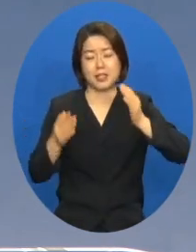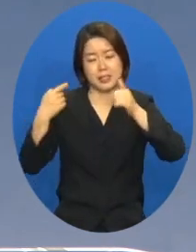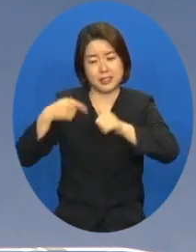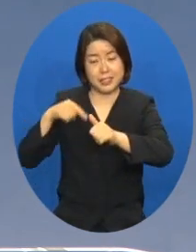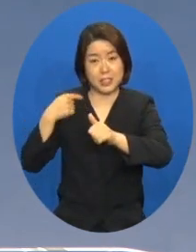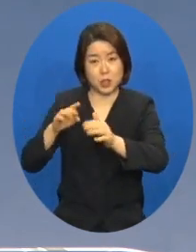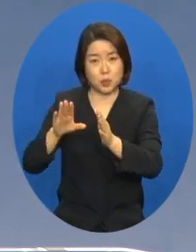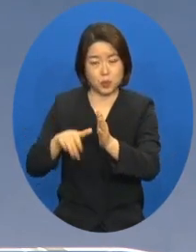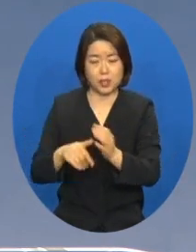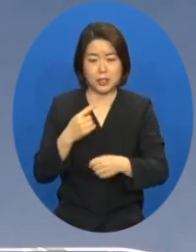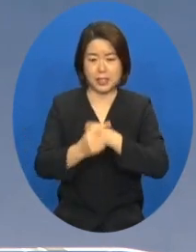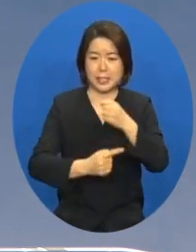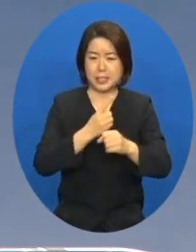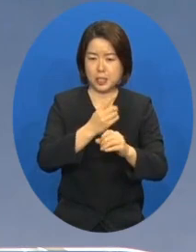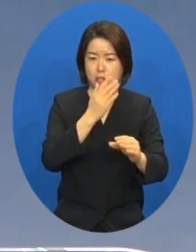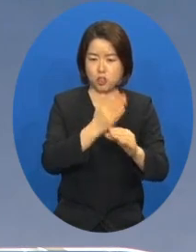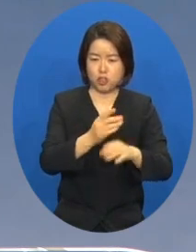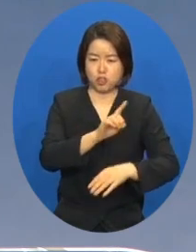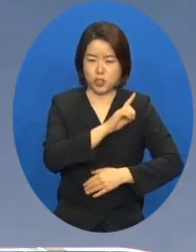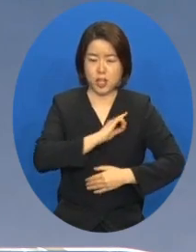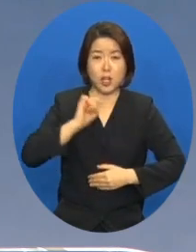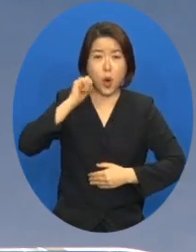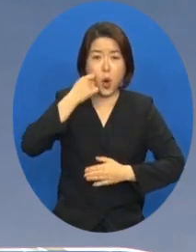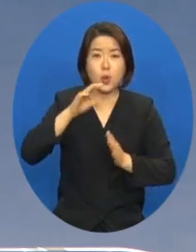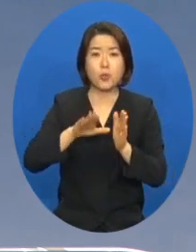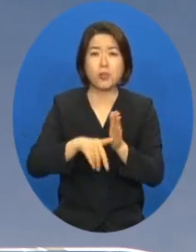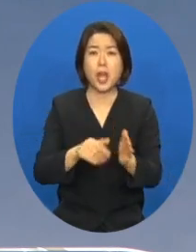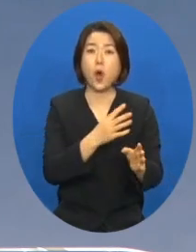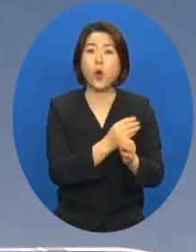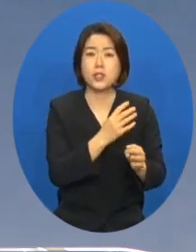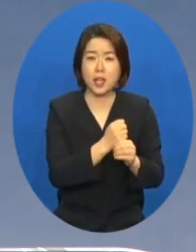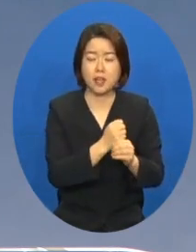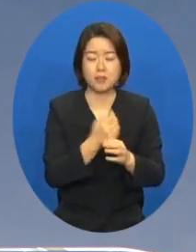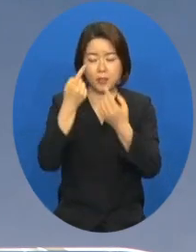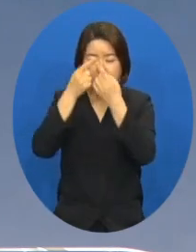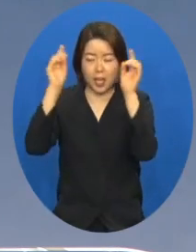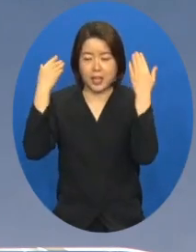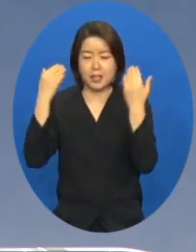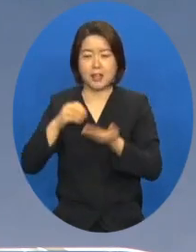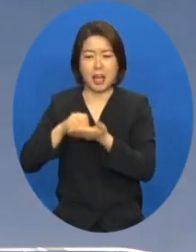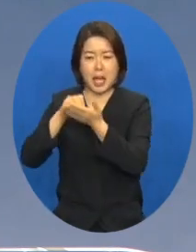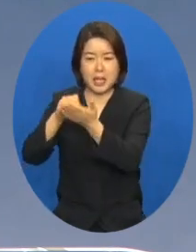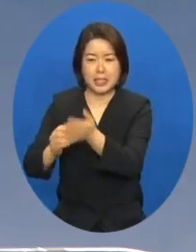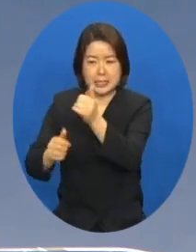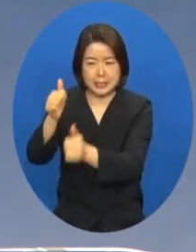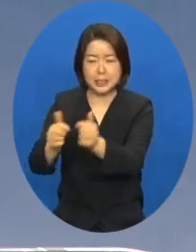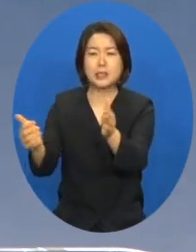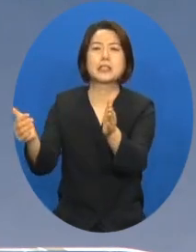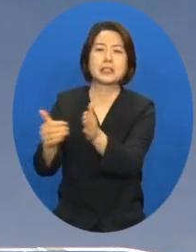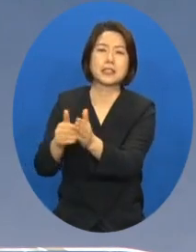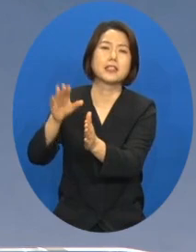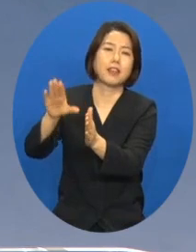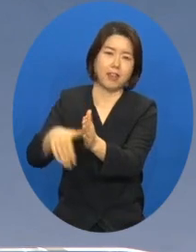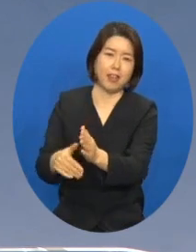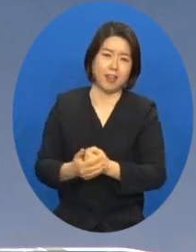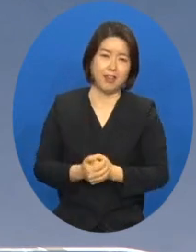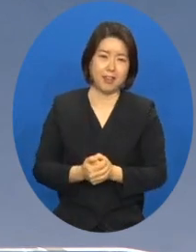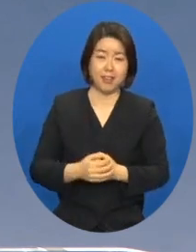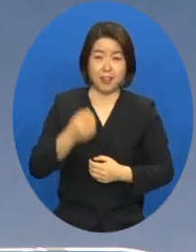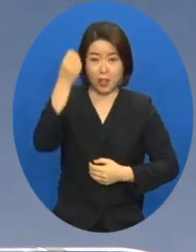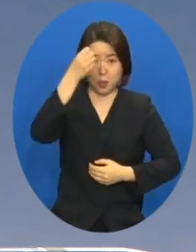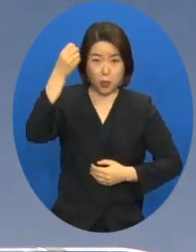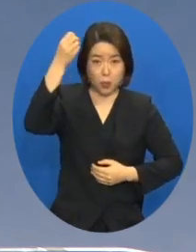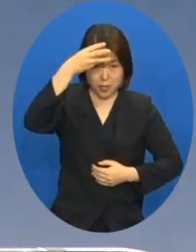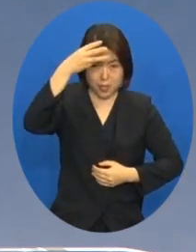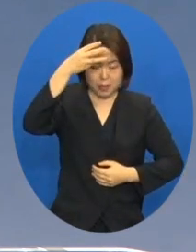1년 중에서 가장 어려웠던 때가 언제냐면 대학 입시철이 끝날 때입니다. 고3 학생들